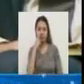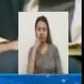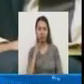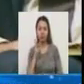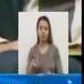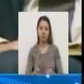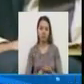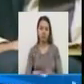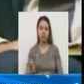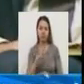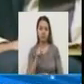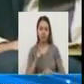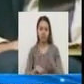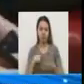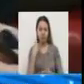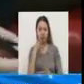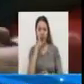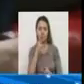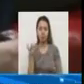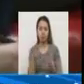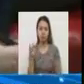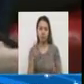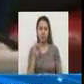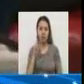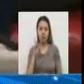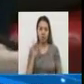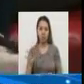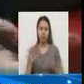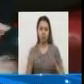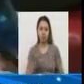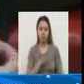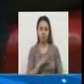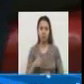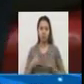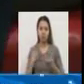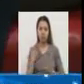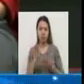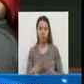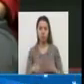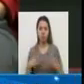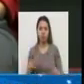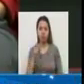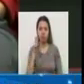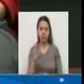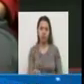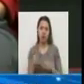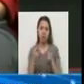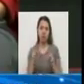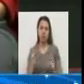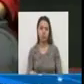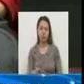мемлекеттердің байланысы өзара сенімге негізделуі тиіс. Ядролық державалар арасындағы жағдай шиеленіскен сайын адамзатқа қауіп